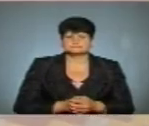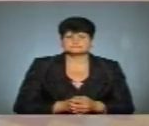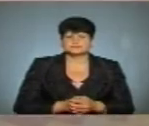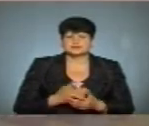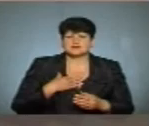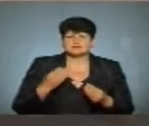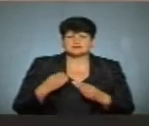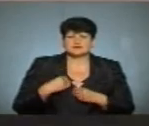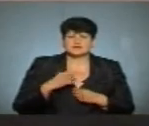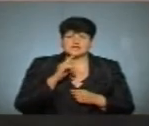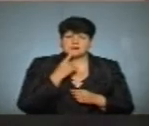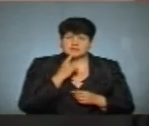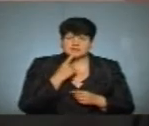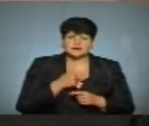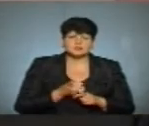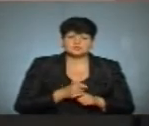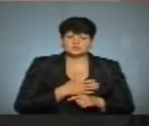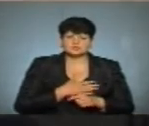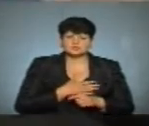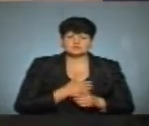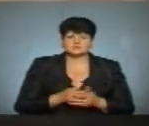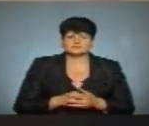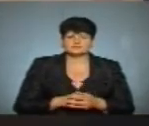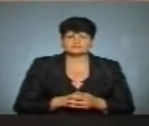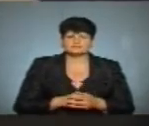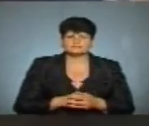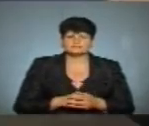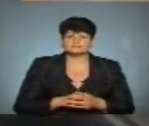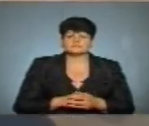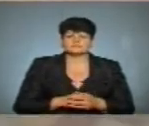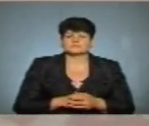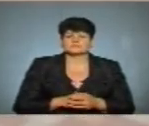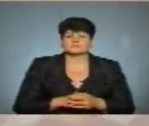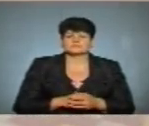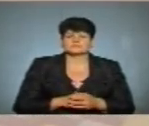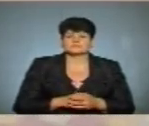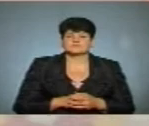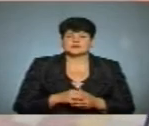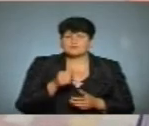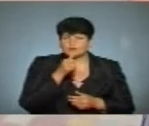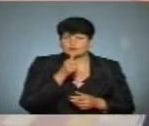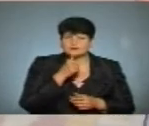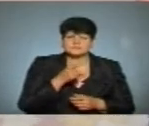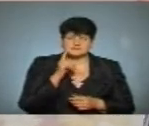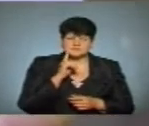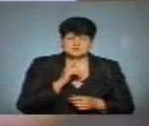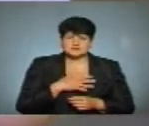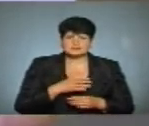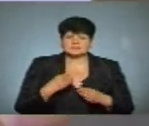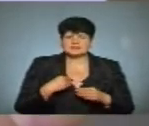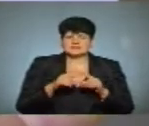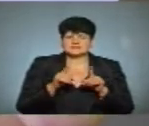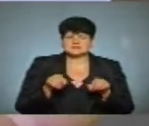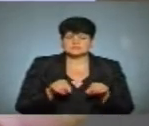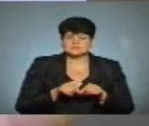Нам дали карамельки, я дуже люблю такі карамельки. Подивіться. Такі вони. Я їх пробувала колись, вони дуже смачні. Нам дали таку листівочку.